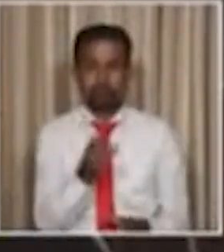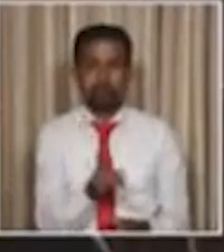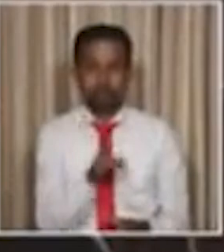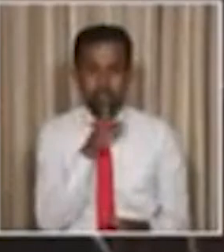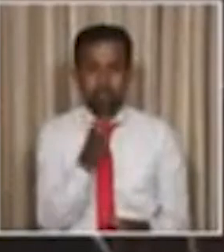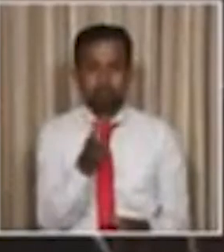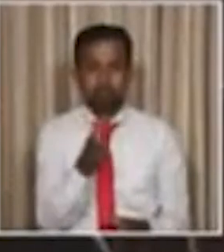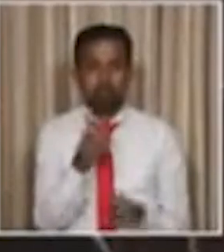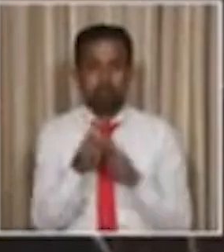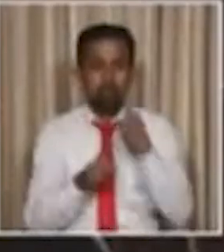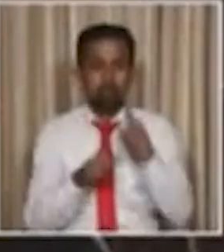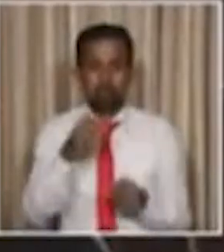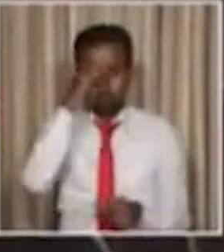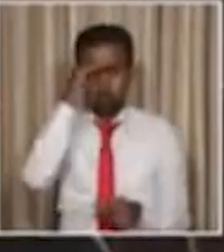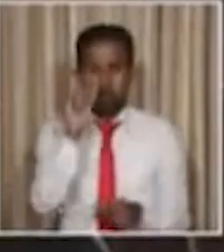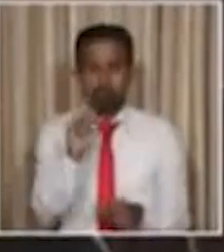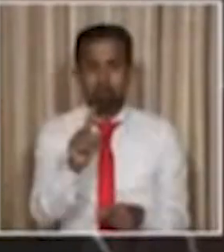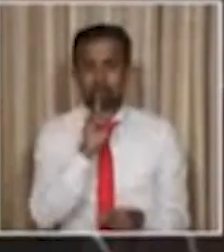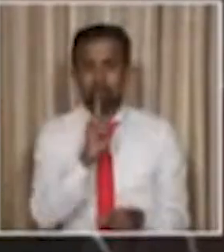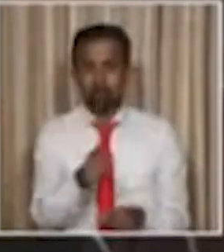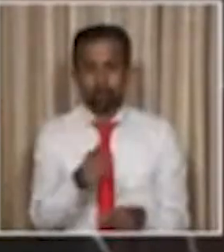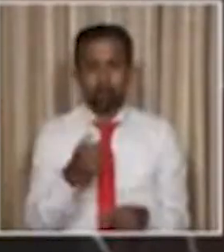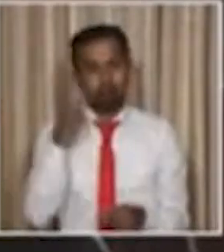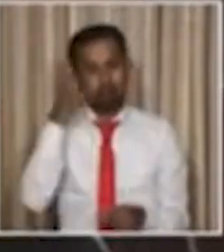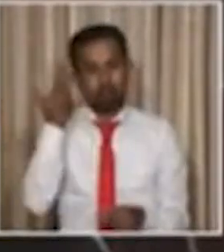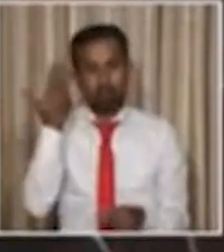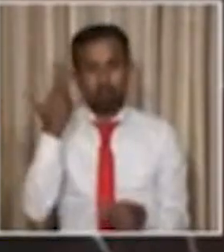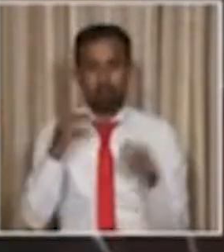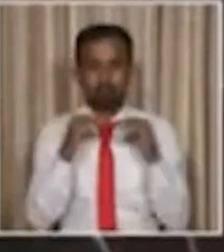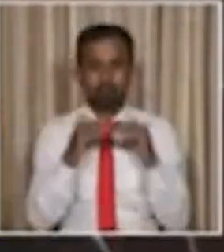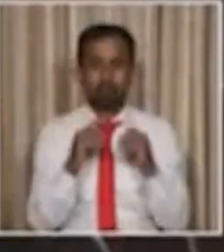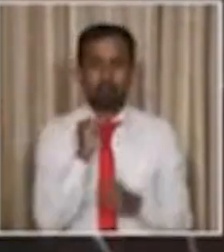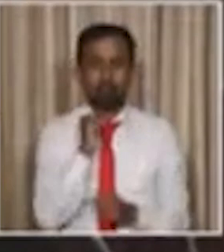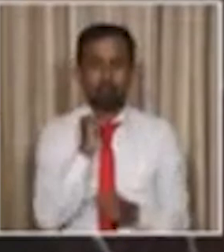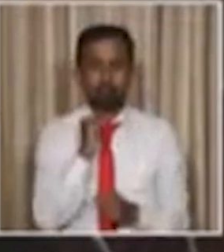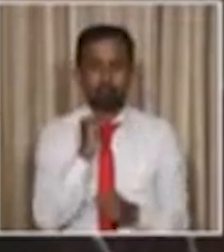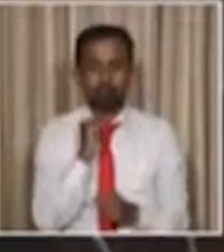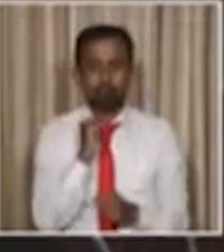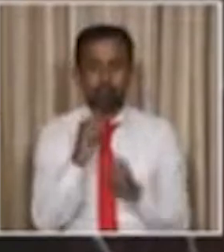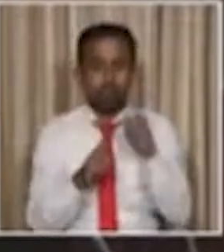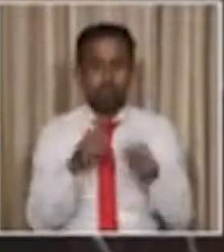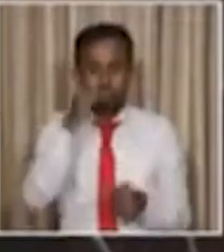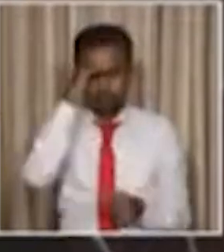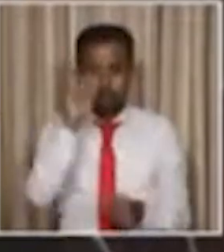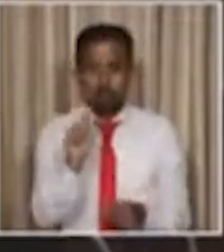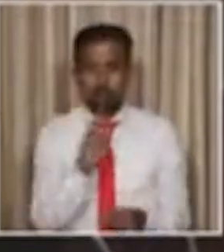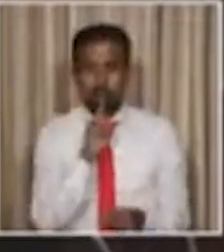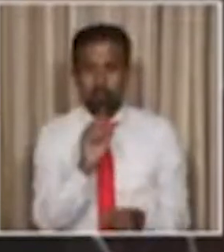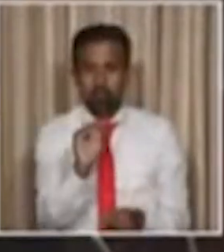ලැජ්ජයි. කතානායකතුමා නම් කරපු එකත් අපි දන්නේ යුක්තිසහගත වෙන්නේ කොහොමද කියලා. කතානායකතුමා නම් කරා